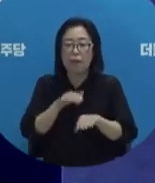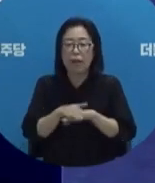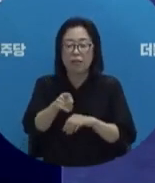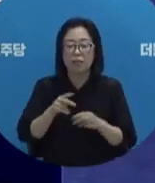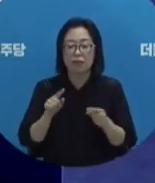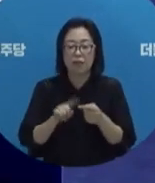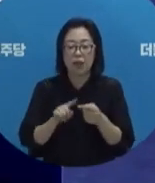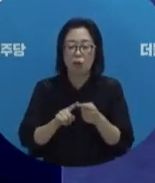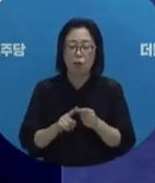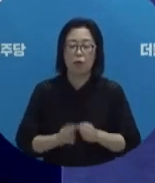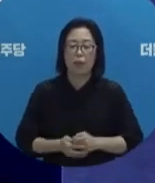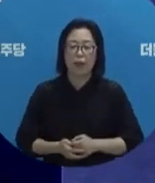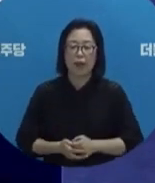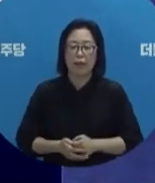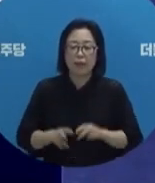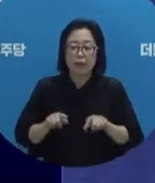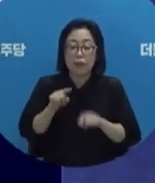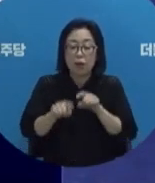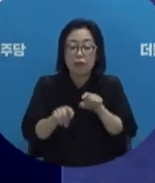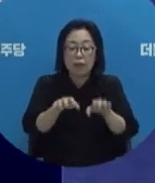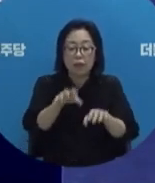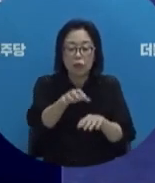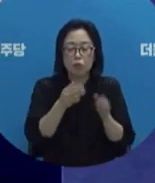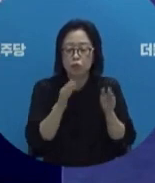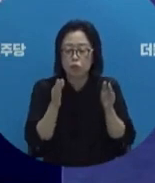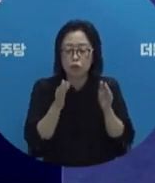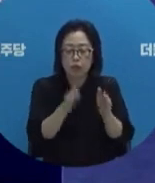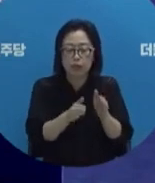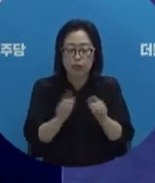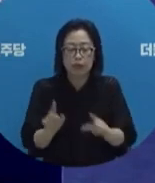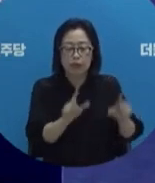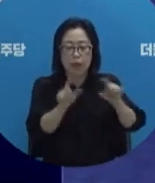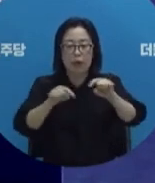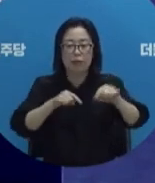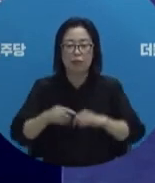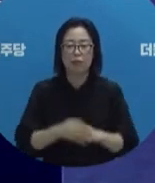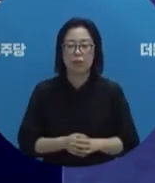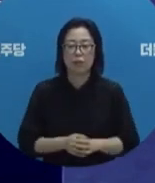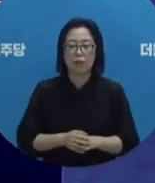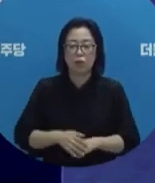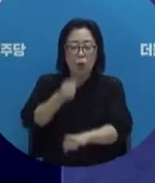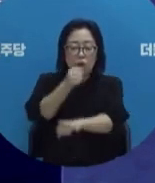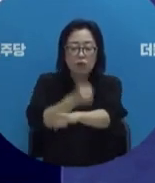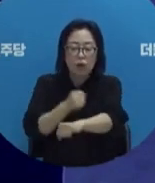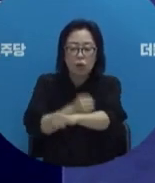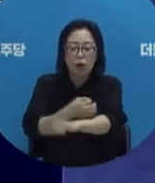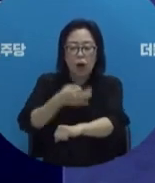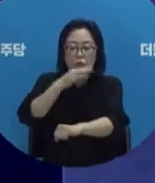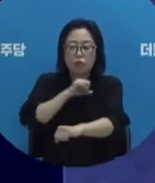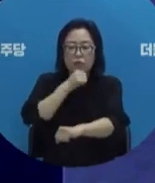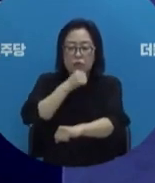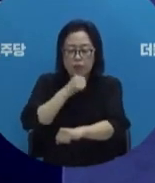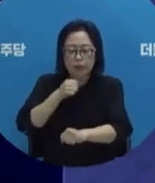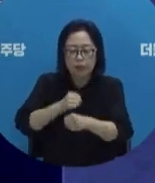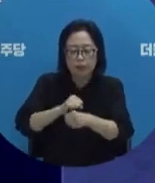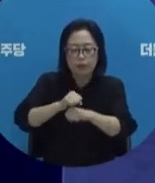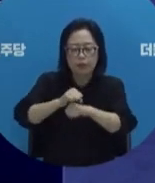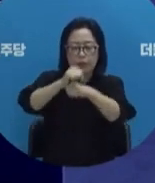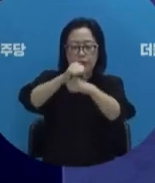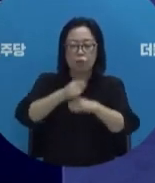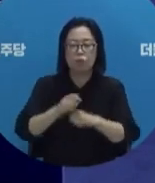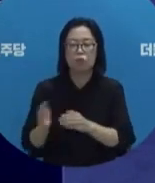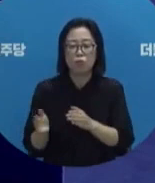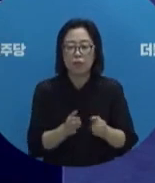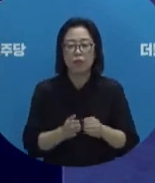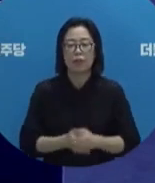민생 개혁 현장 중심의 생활 정치로 성과와 실적을 차근차근 쌓고